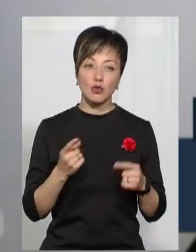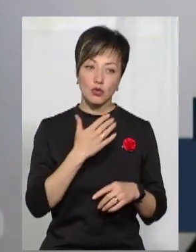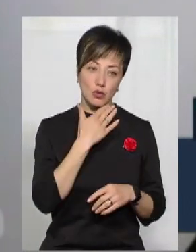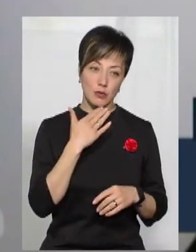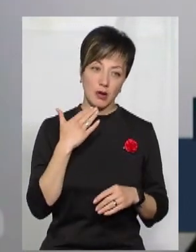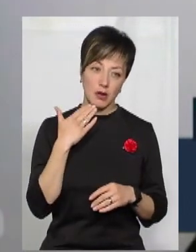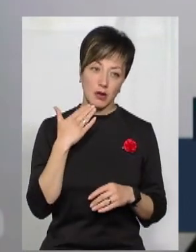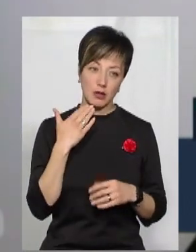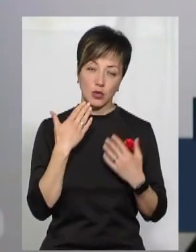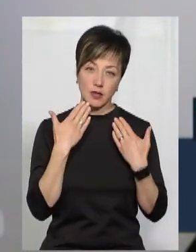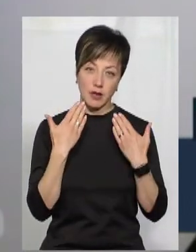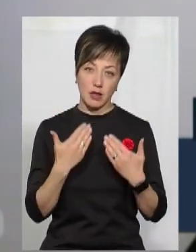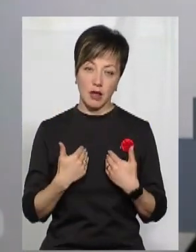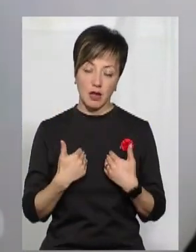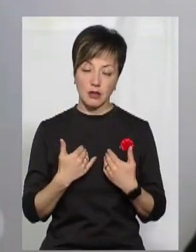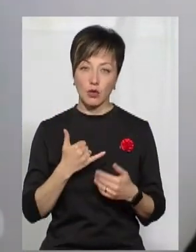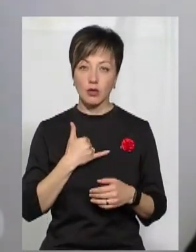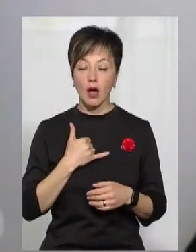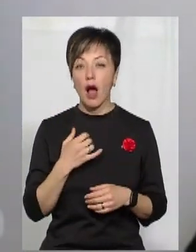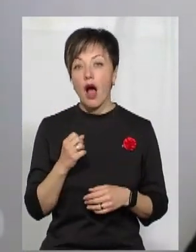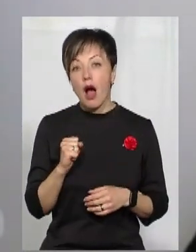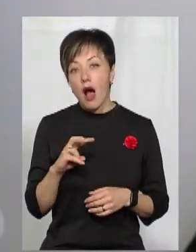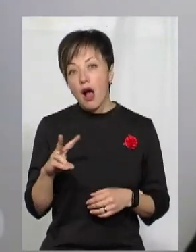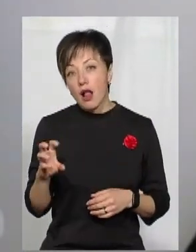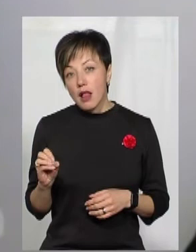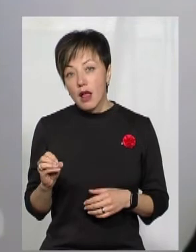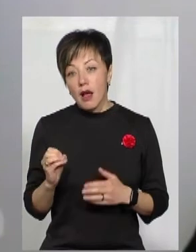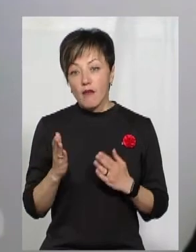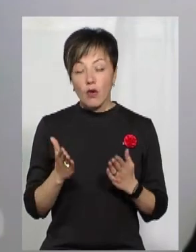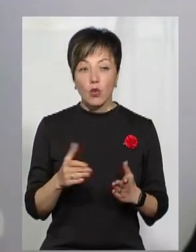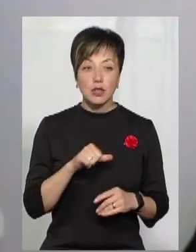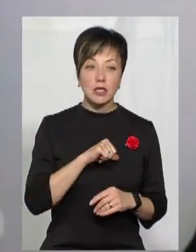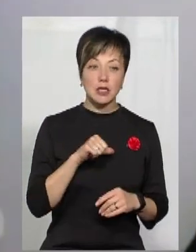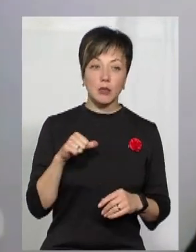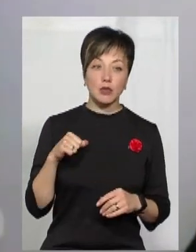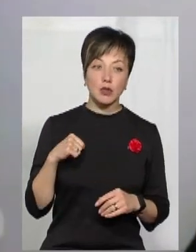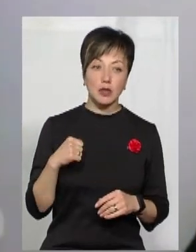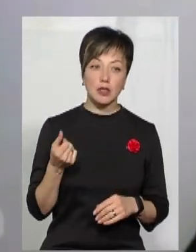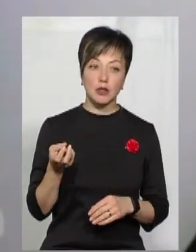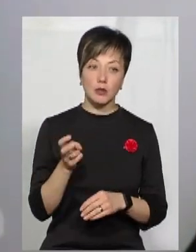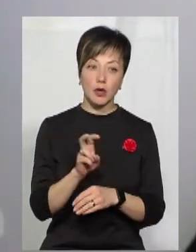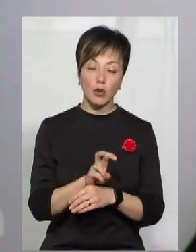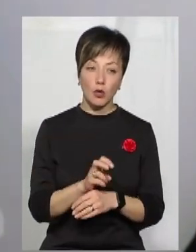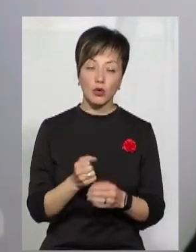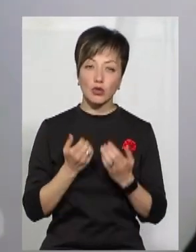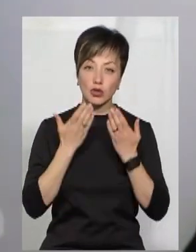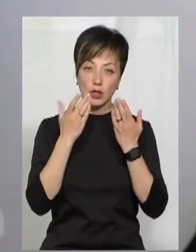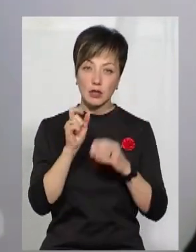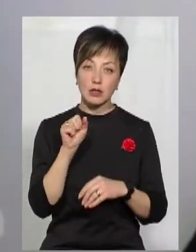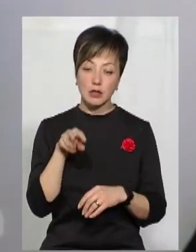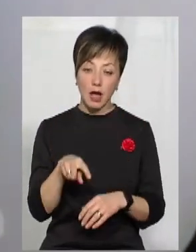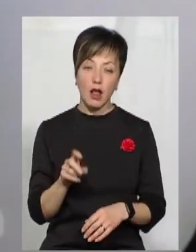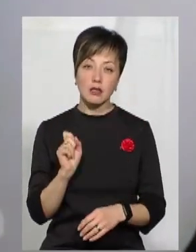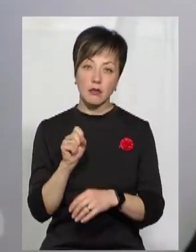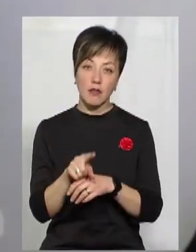багато зверталося до нас. Але вони самостійно здебільшого приходять до читальної зали, замовляють